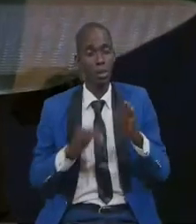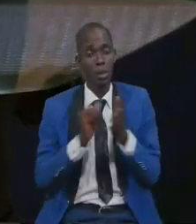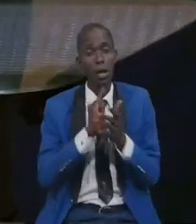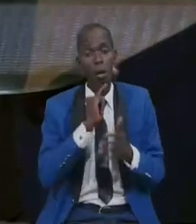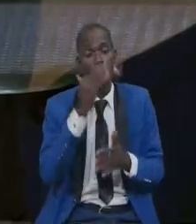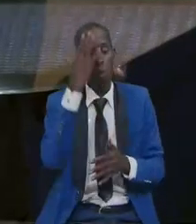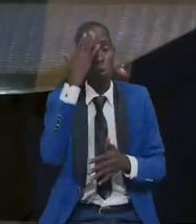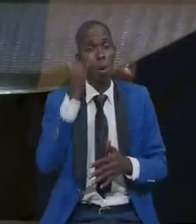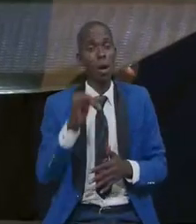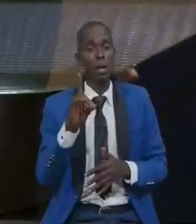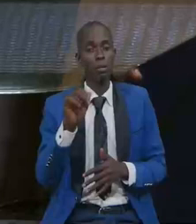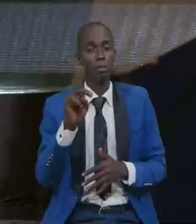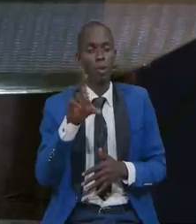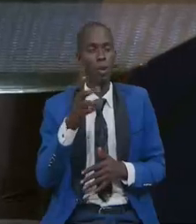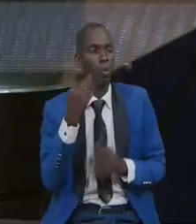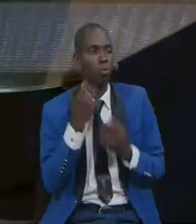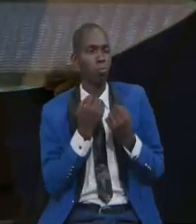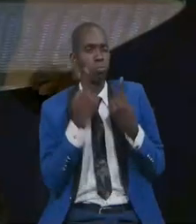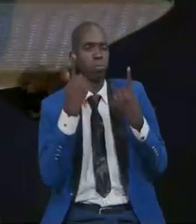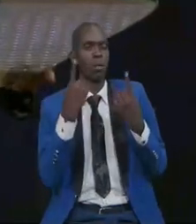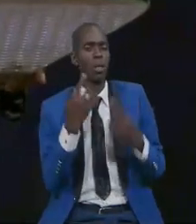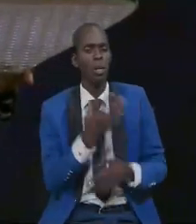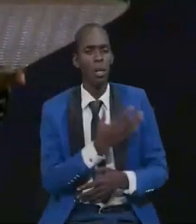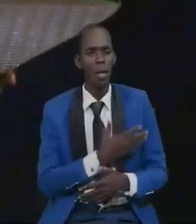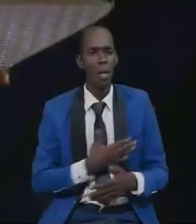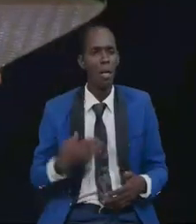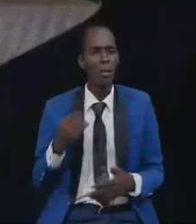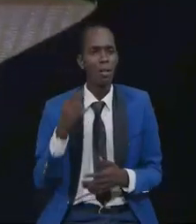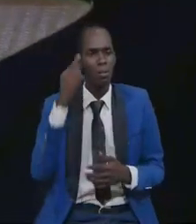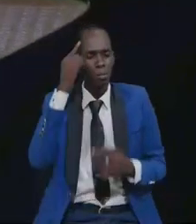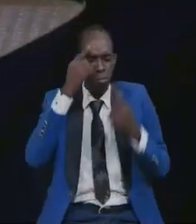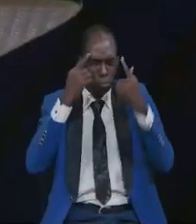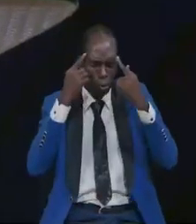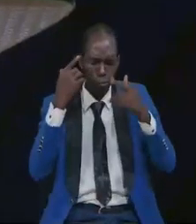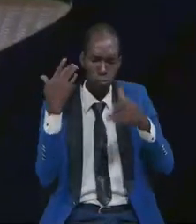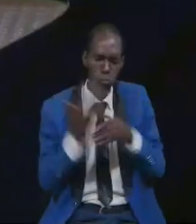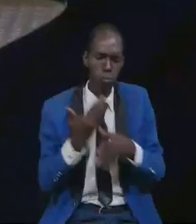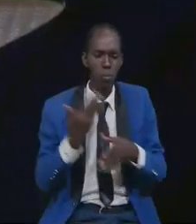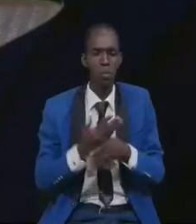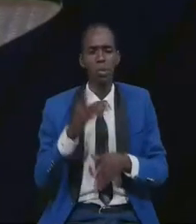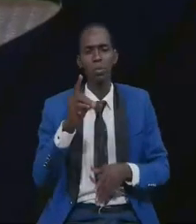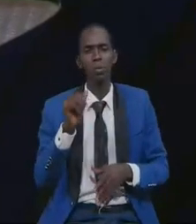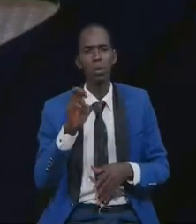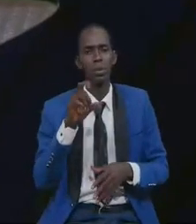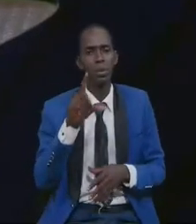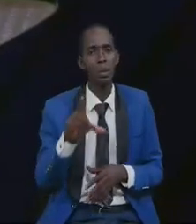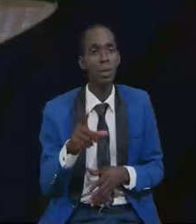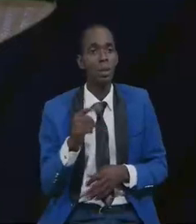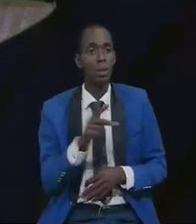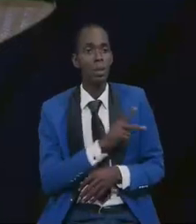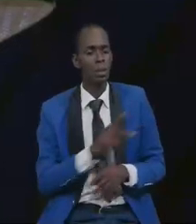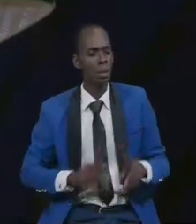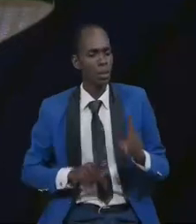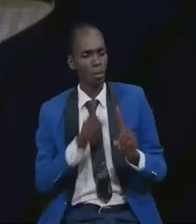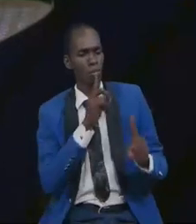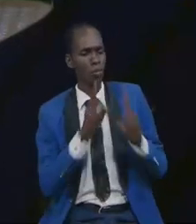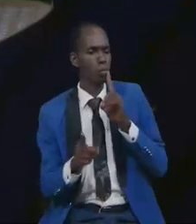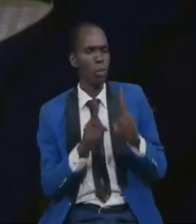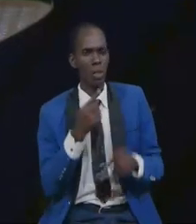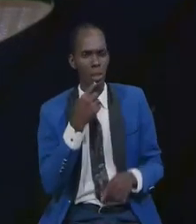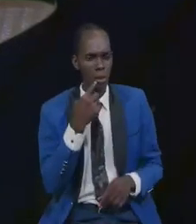Il était vraiment étonné, stupéfait, abasourdi pour un moment. Et ses pensées le troublaient. Le roi